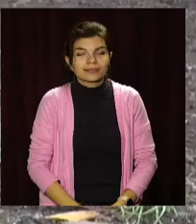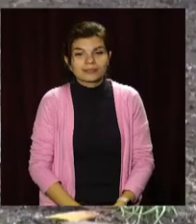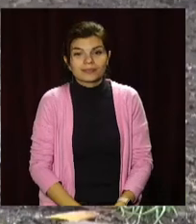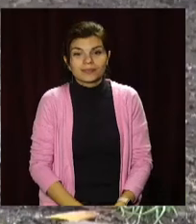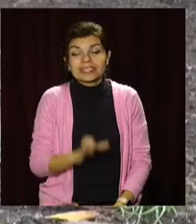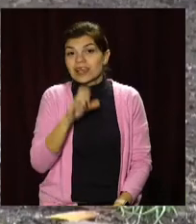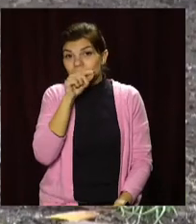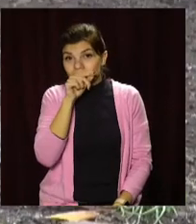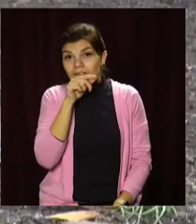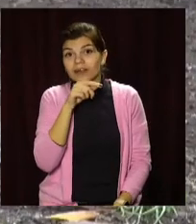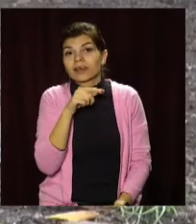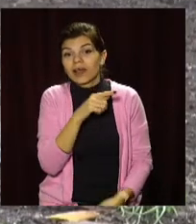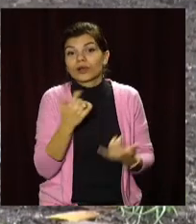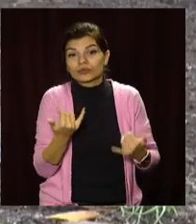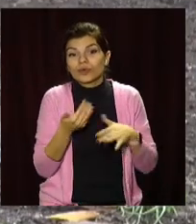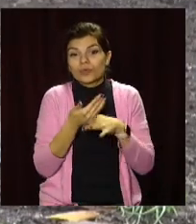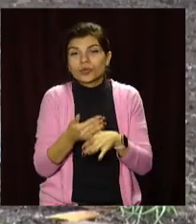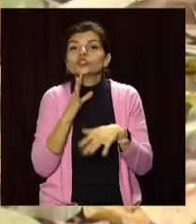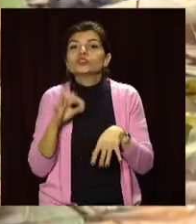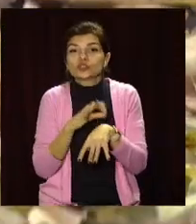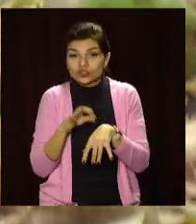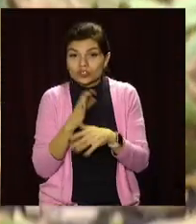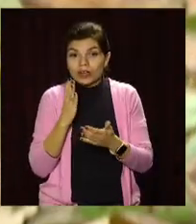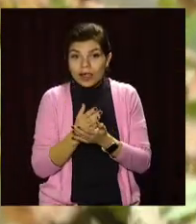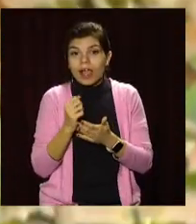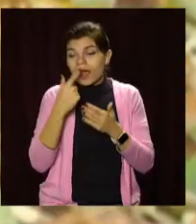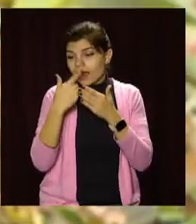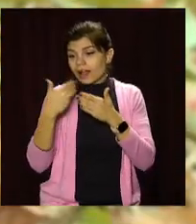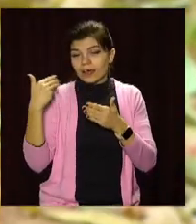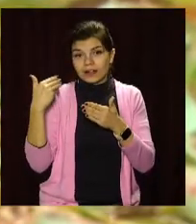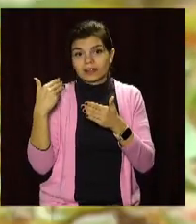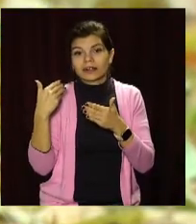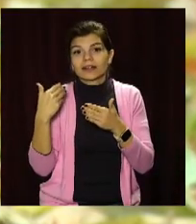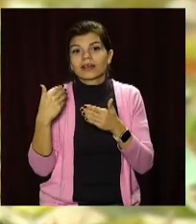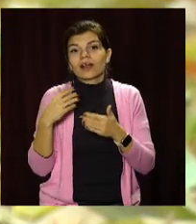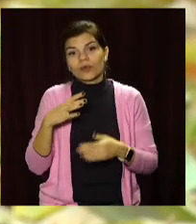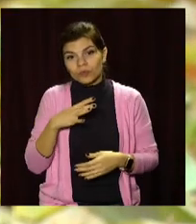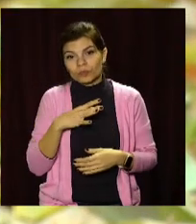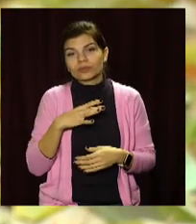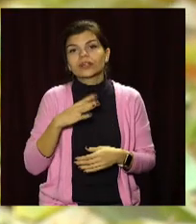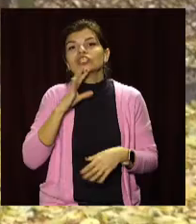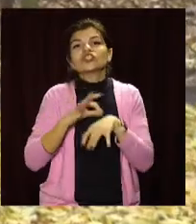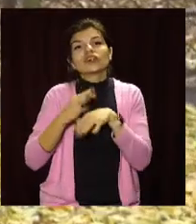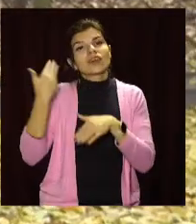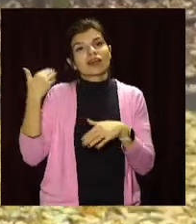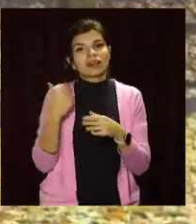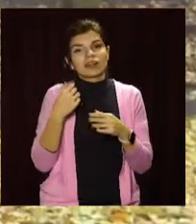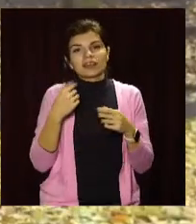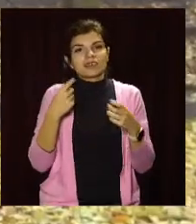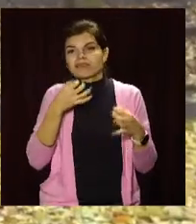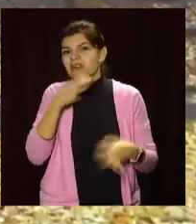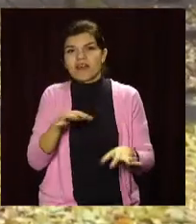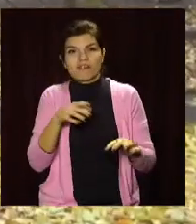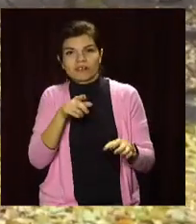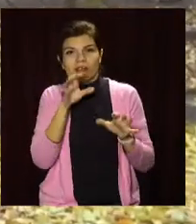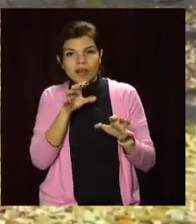Із птахами Володимиру нині допомагає дружина. А от із попередньою через них, зізнається, довелося розлучитися. Незвичайне хобі